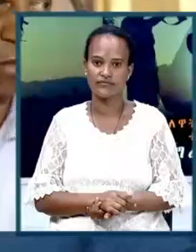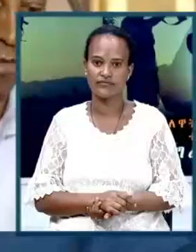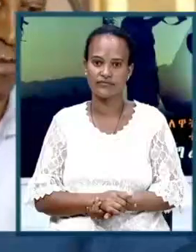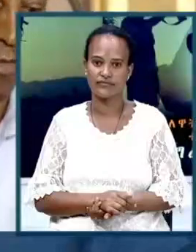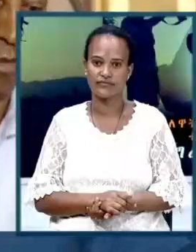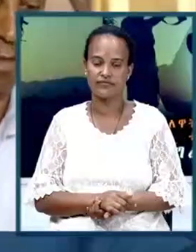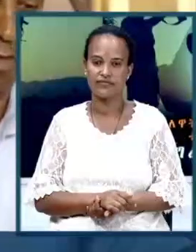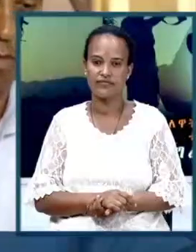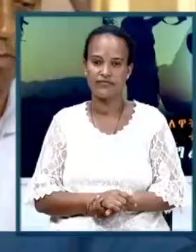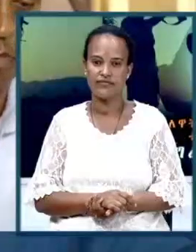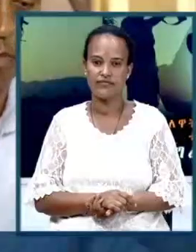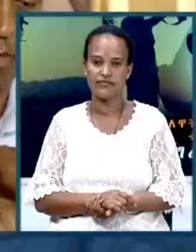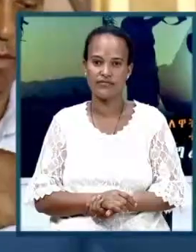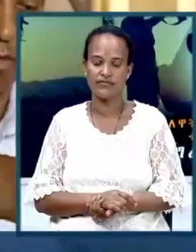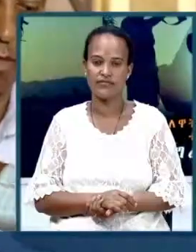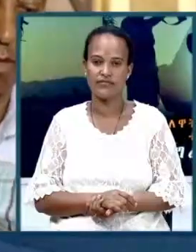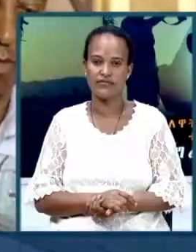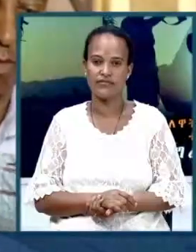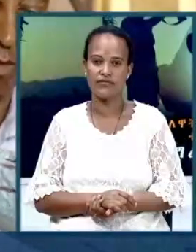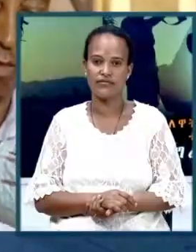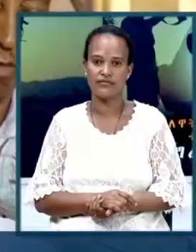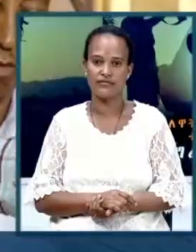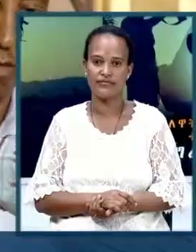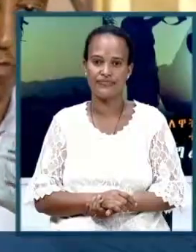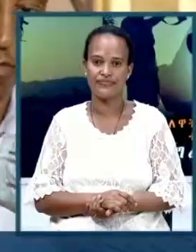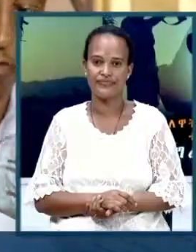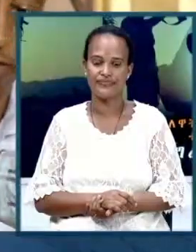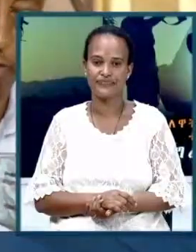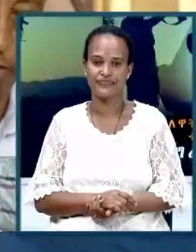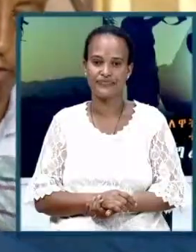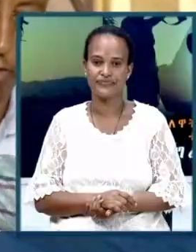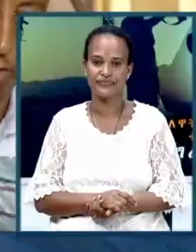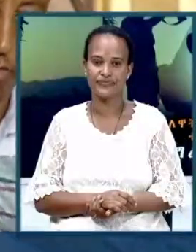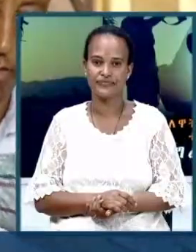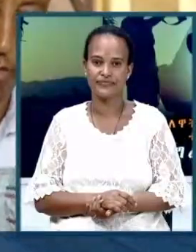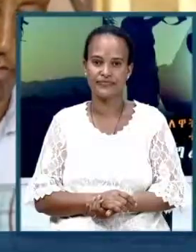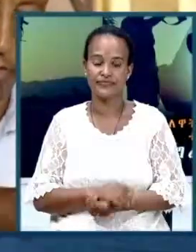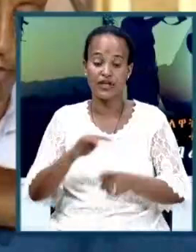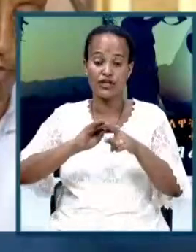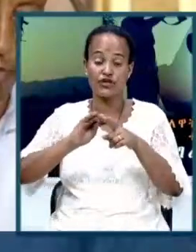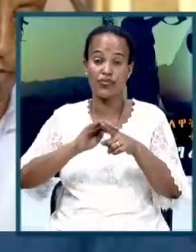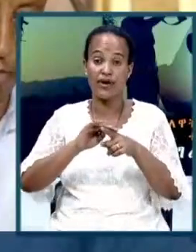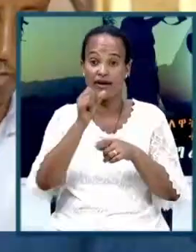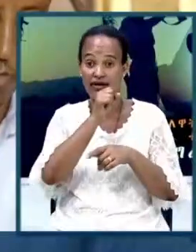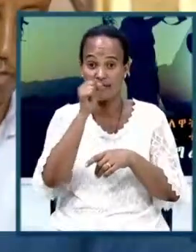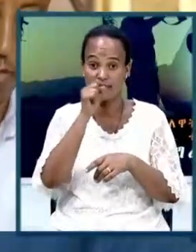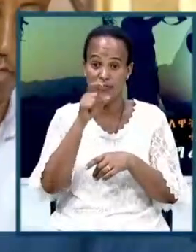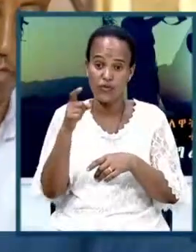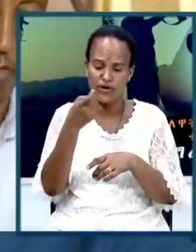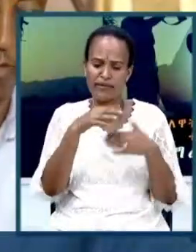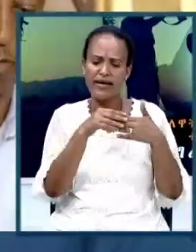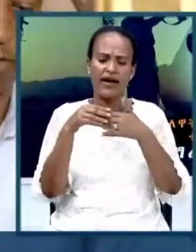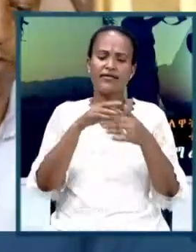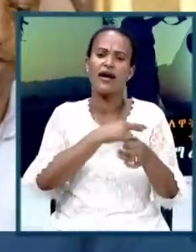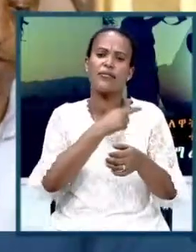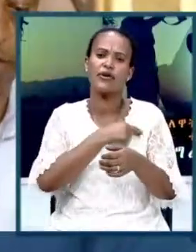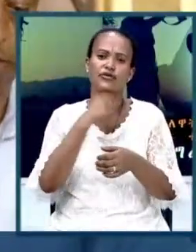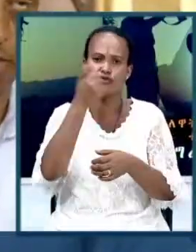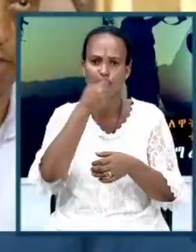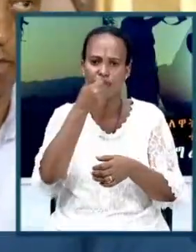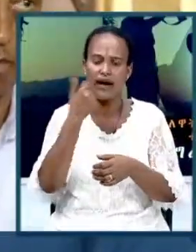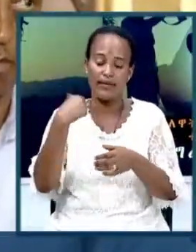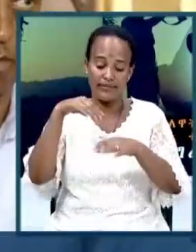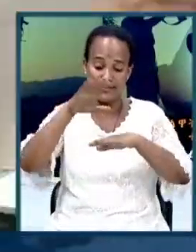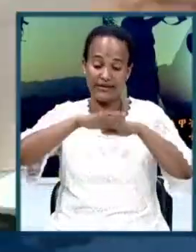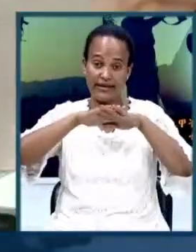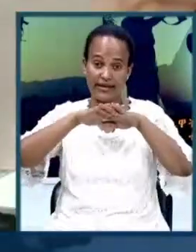የተሳሳቱበት እና በእኛ ላይ ከፍተኛ የሆነ የጥፋት ሰብ ሙያ ኪነ ጥበብ ኮኑ መራሕቲ ሃይማኖት ኢትዮጵያ ኣብ